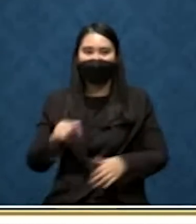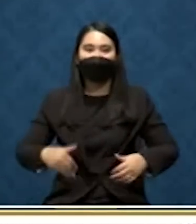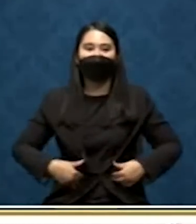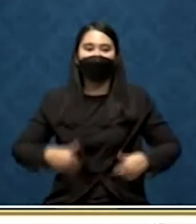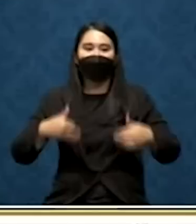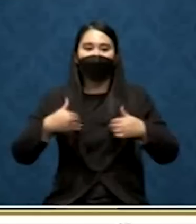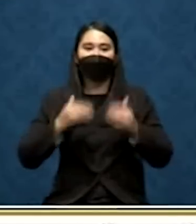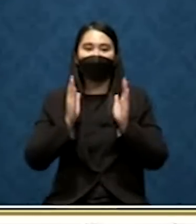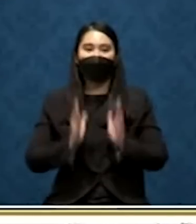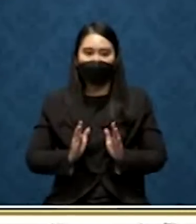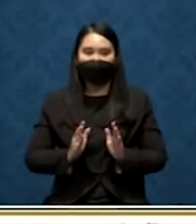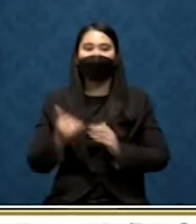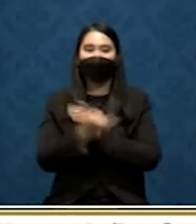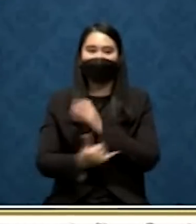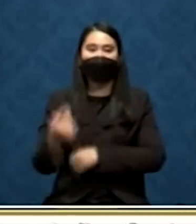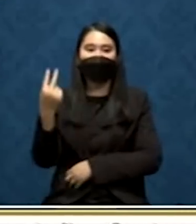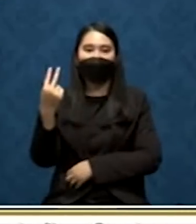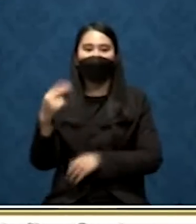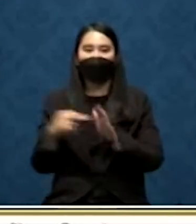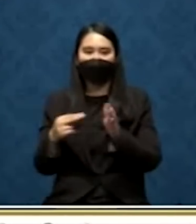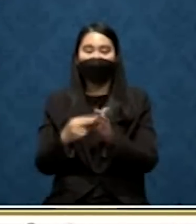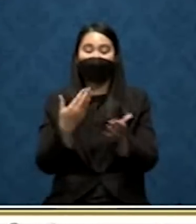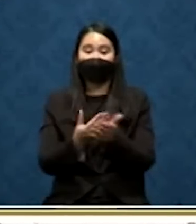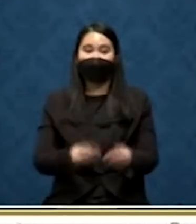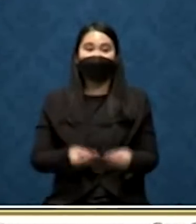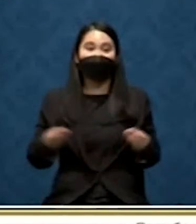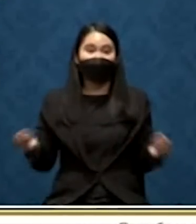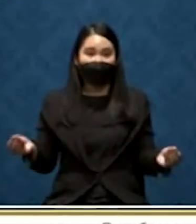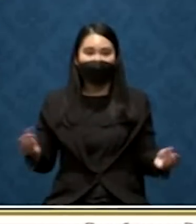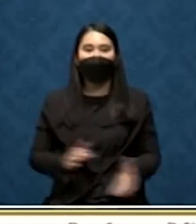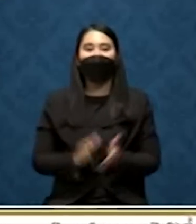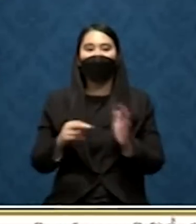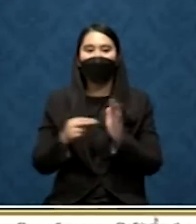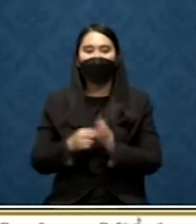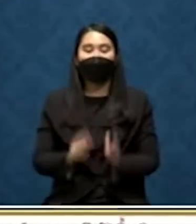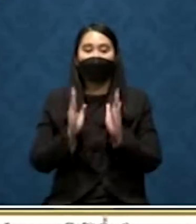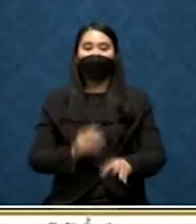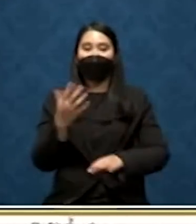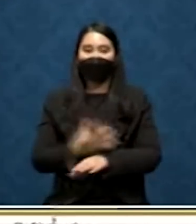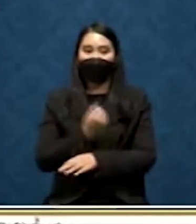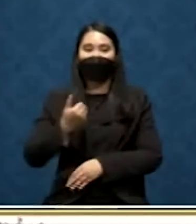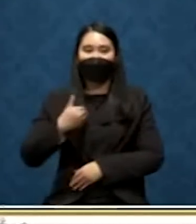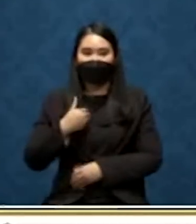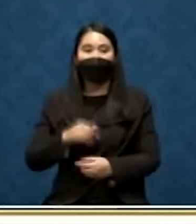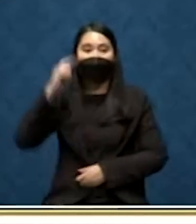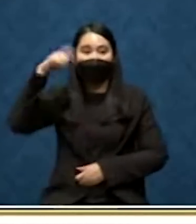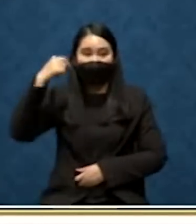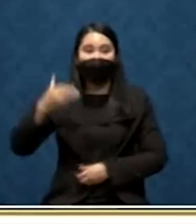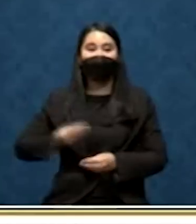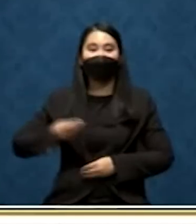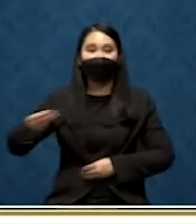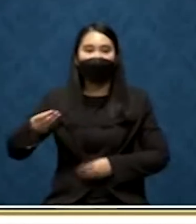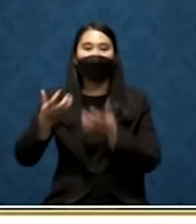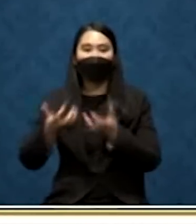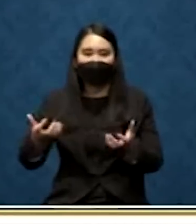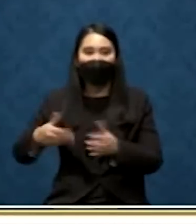วิตของประชาชนทงสองชาิก็เอามาแงกัน ระหว่างผู้มีอำนาจเหarniของเมียนมาก็เอาไปซืออา